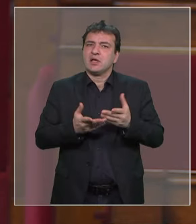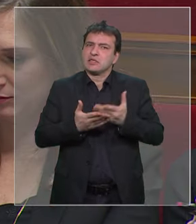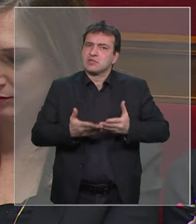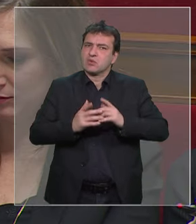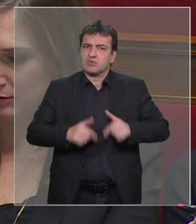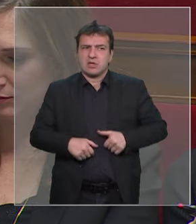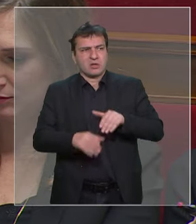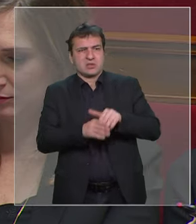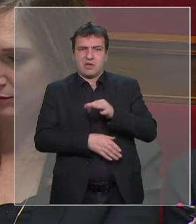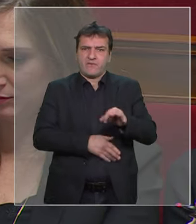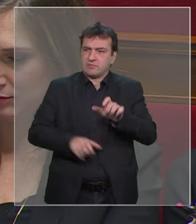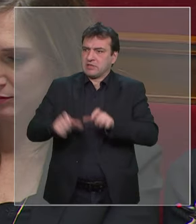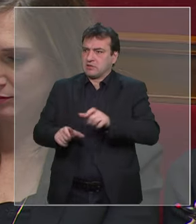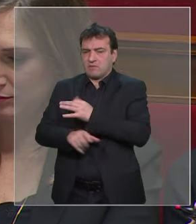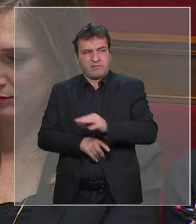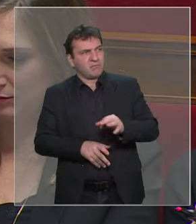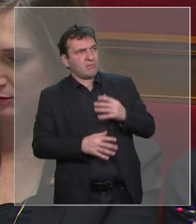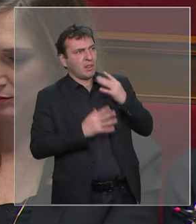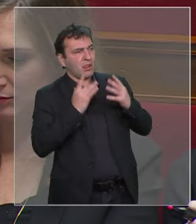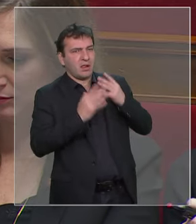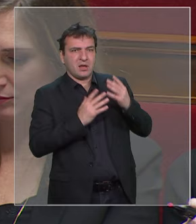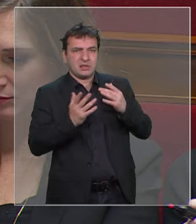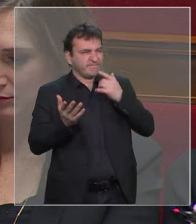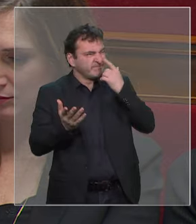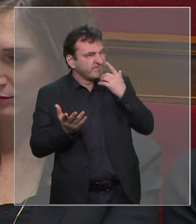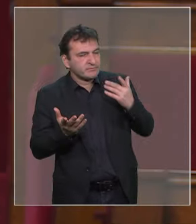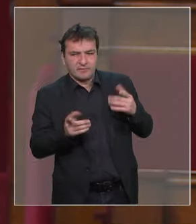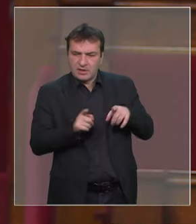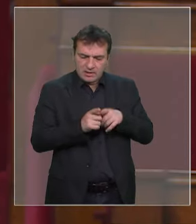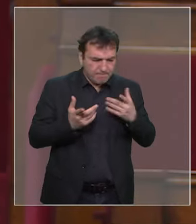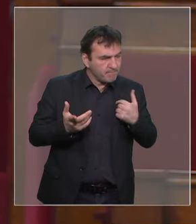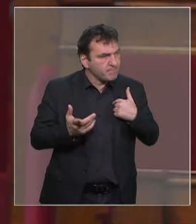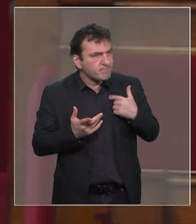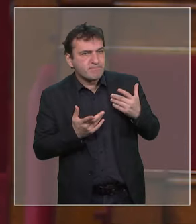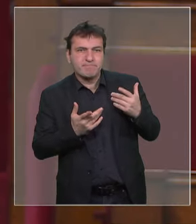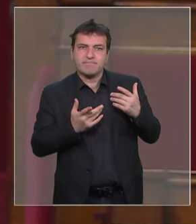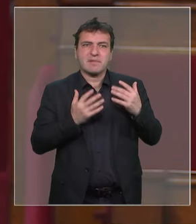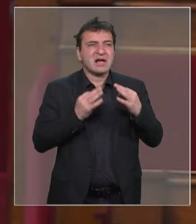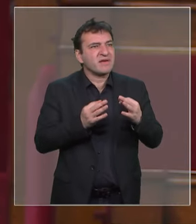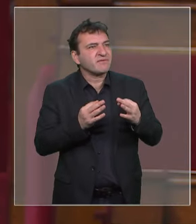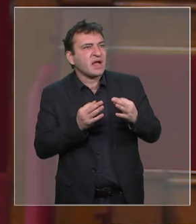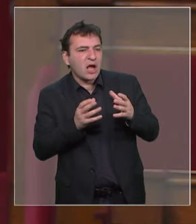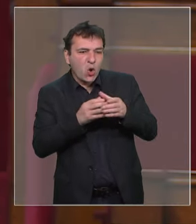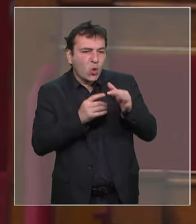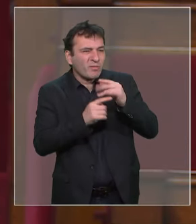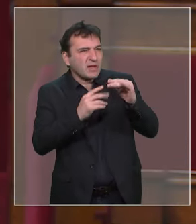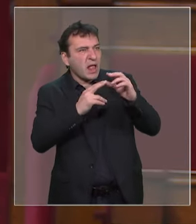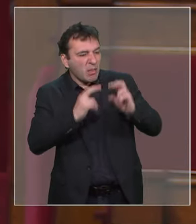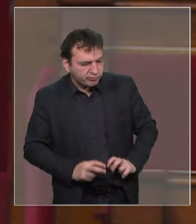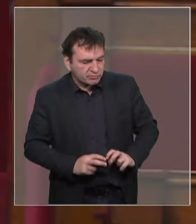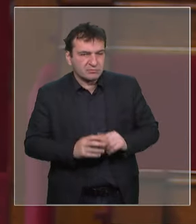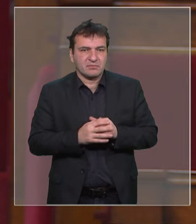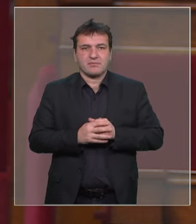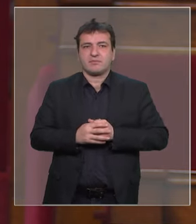et participent à cette désagréable impression de déclassement dont ils nous parlent. En face, notre groupe se félicite des annonces que vous venez de